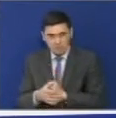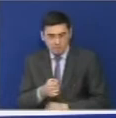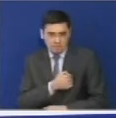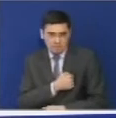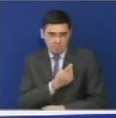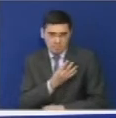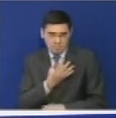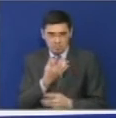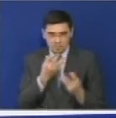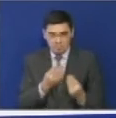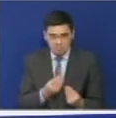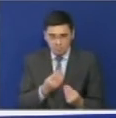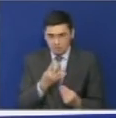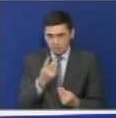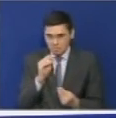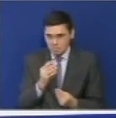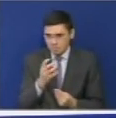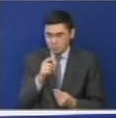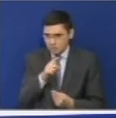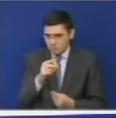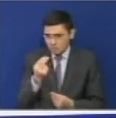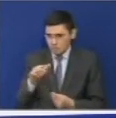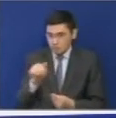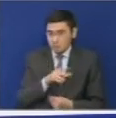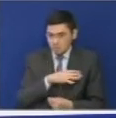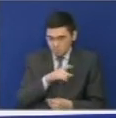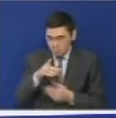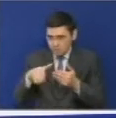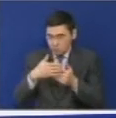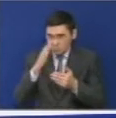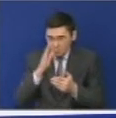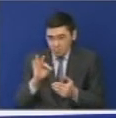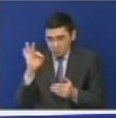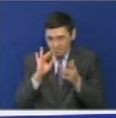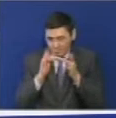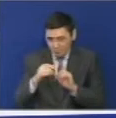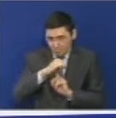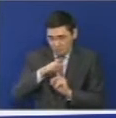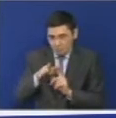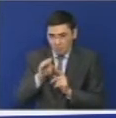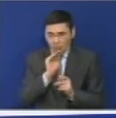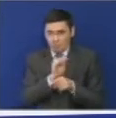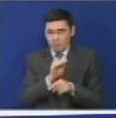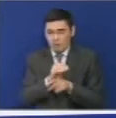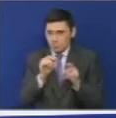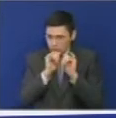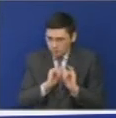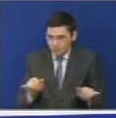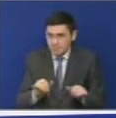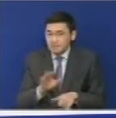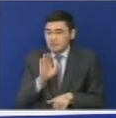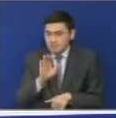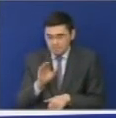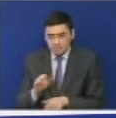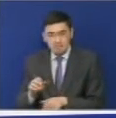желілерде қоғамда 42500 теңге алған үшін қылмыстық тұрғыда жазалайды екен деген әңгіме көп таралып жатыр. Біз бәрін